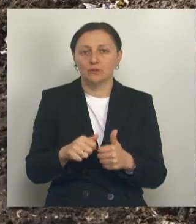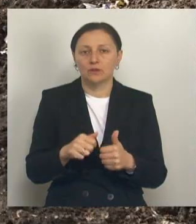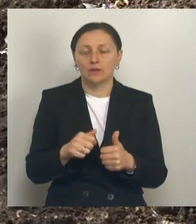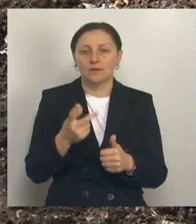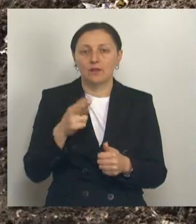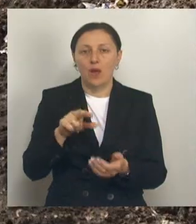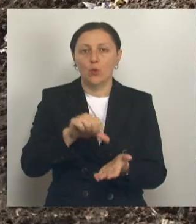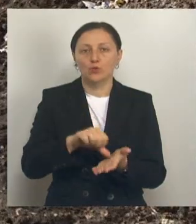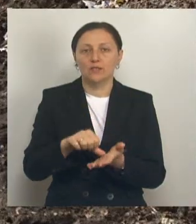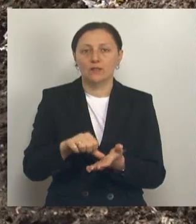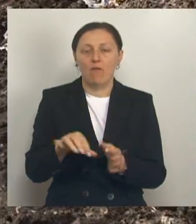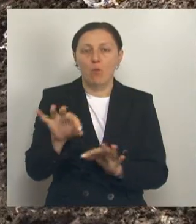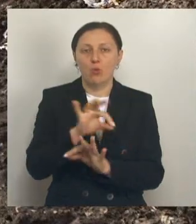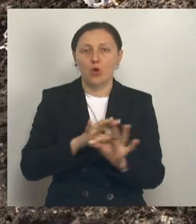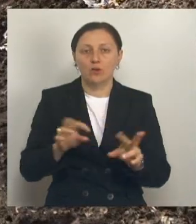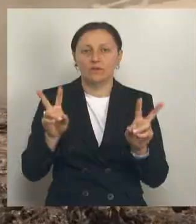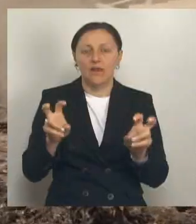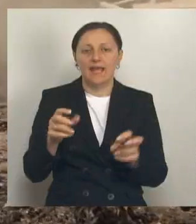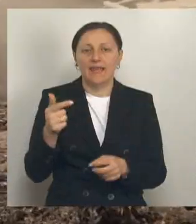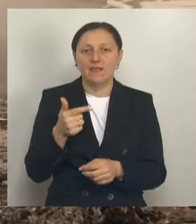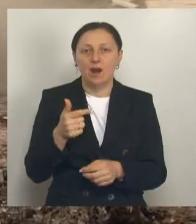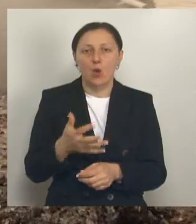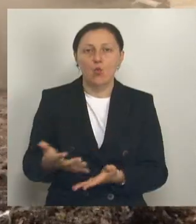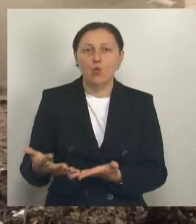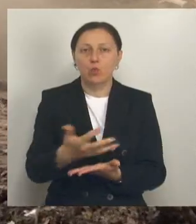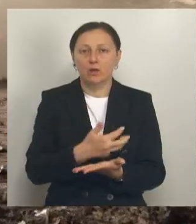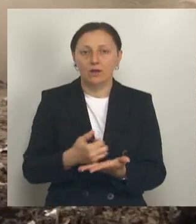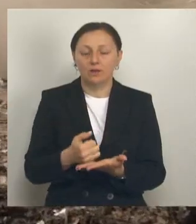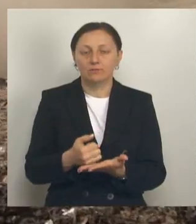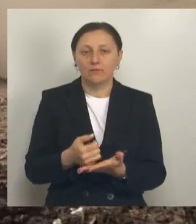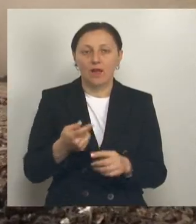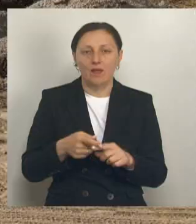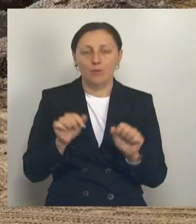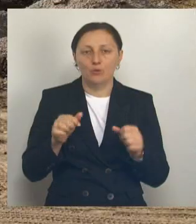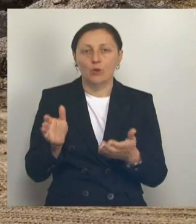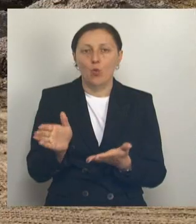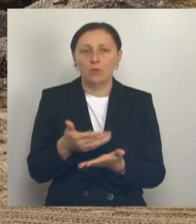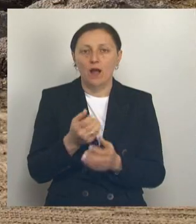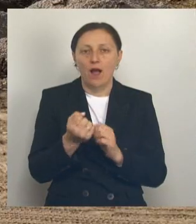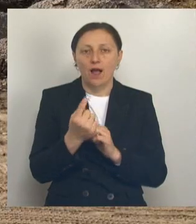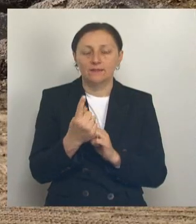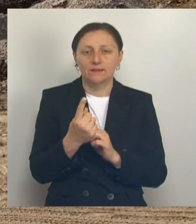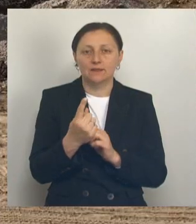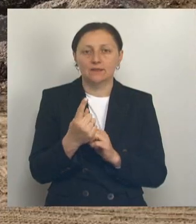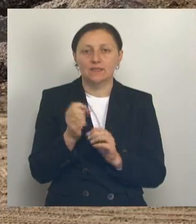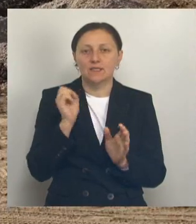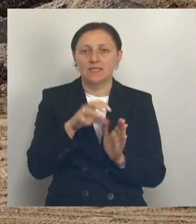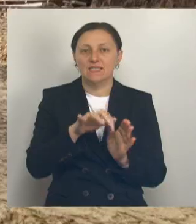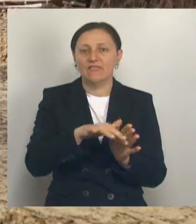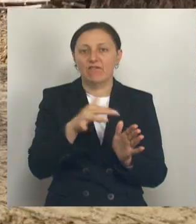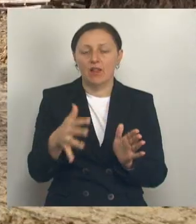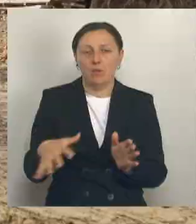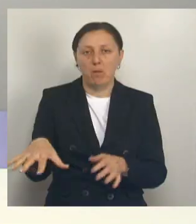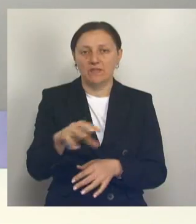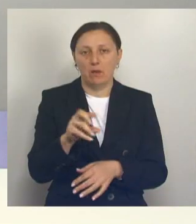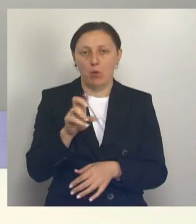для участия в федеральном проекте генеральная уборка благодаря чему можно будет ликвидировать 11 несанкционированных свалок по